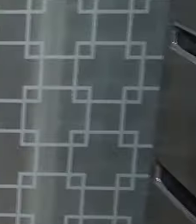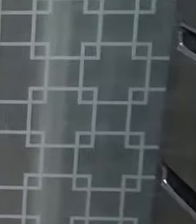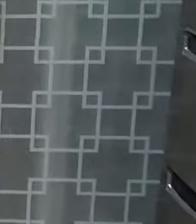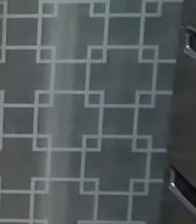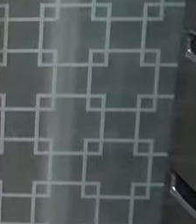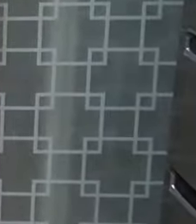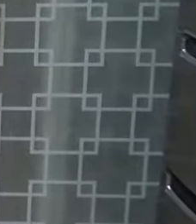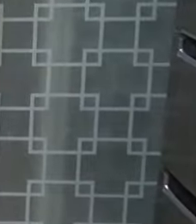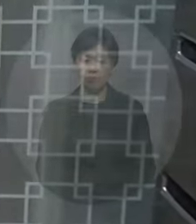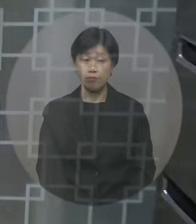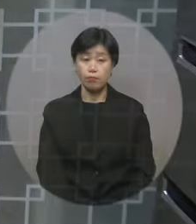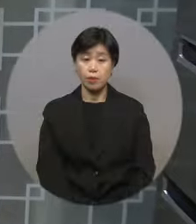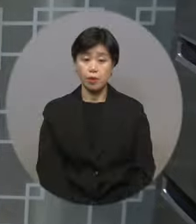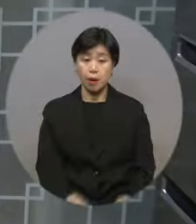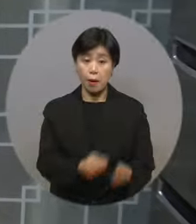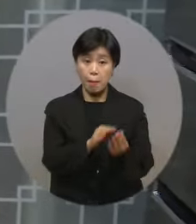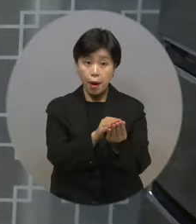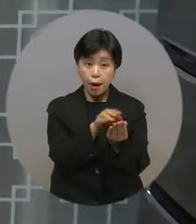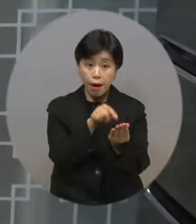완성했어요.